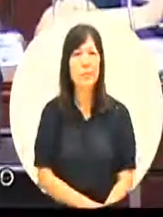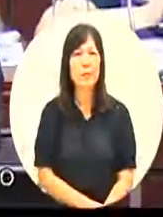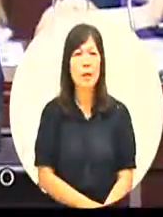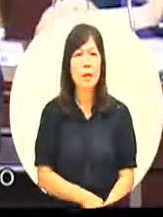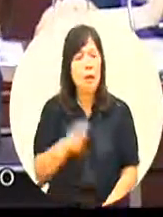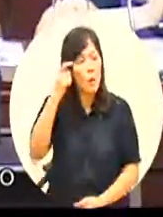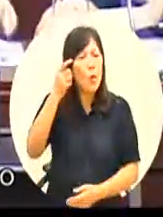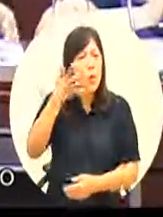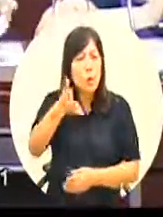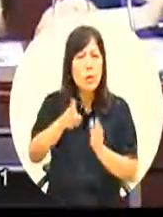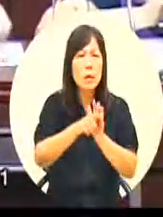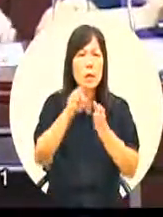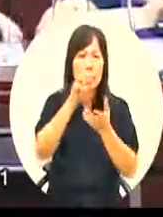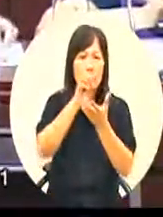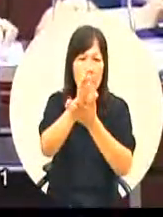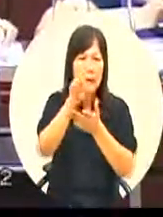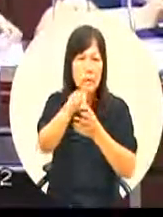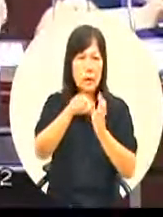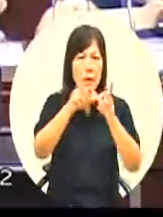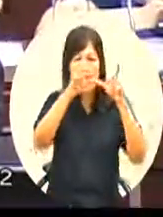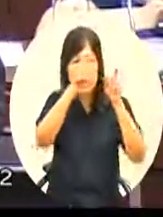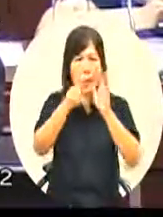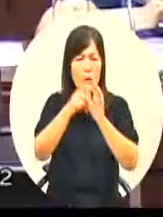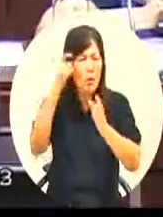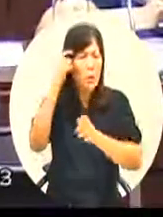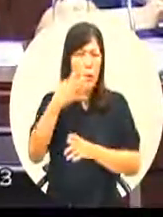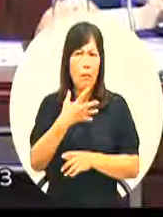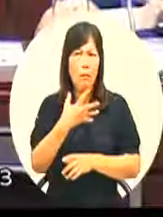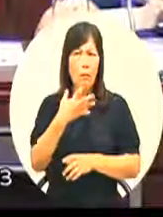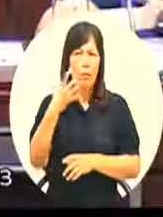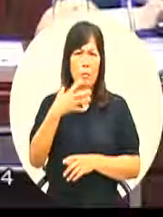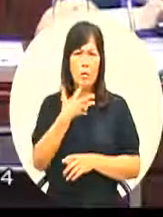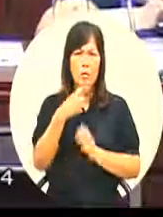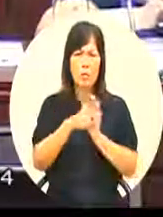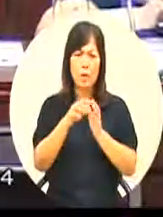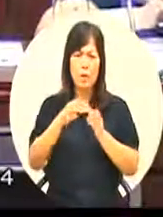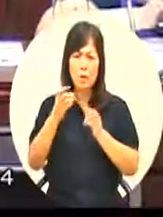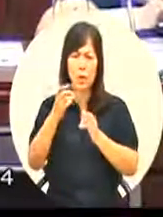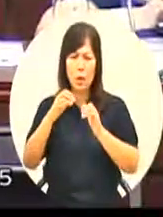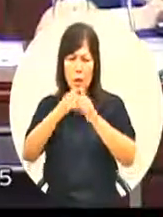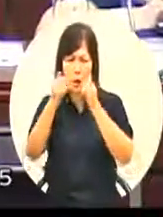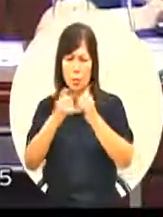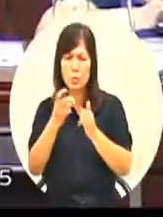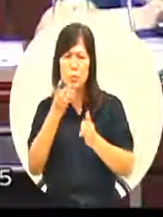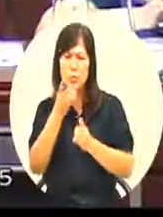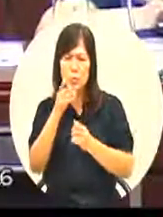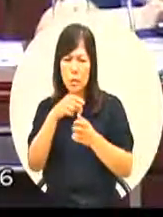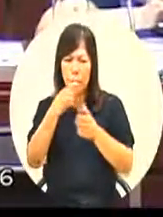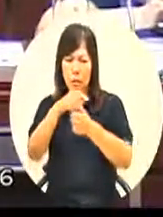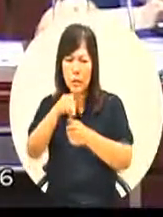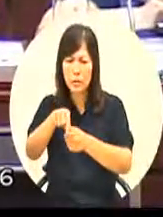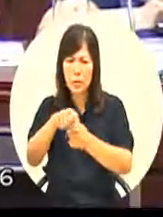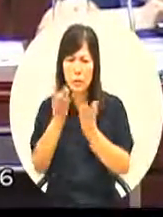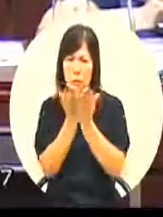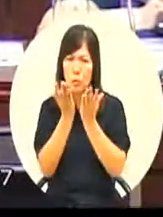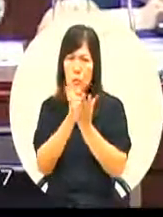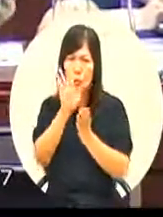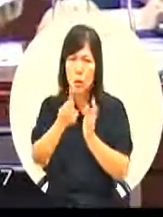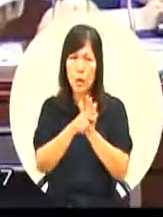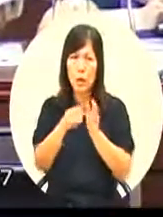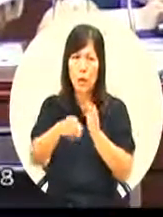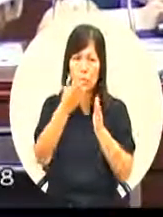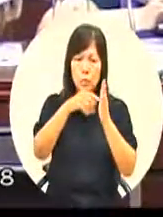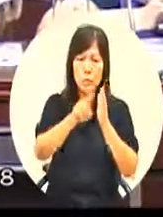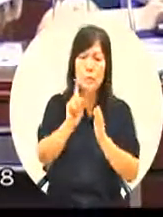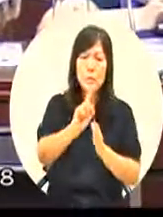员，如果你光是看这样的照片，当然觉得这个不可思议，为什么上主语课会跑到这样子的空间哦？那这个学校我知道它是哪